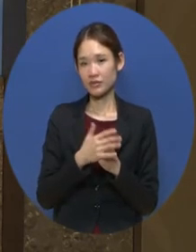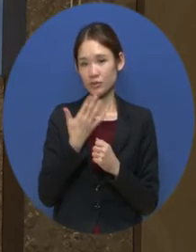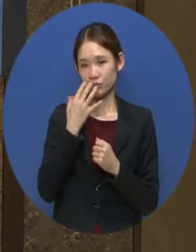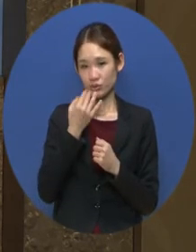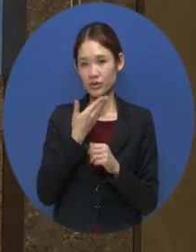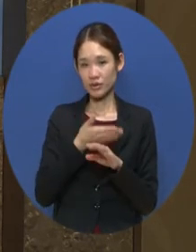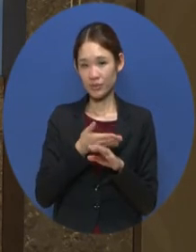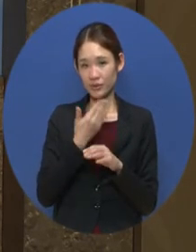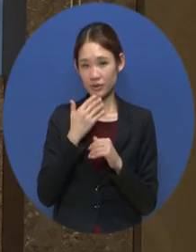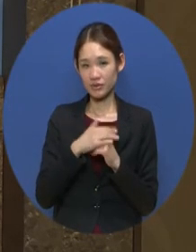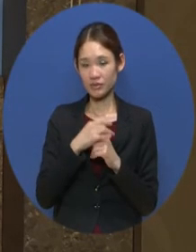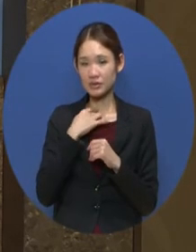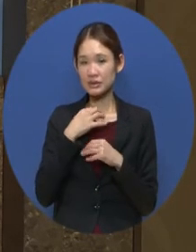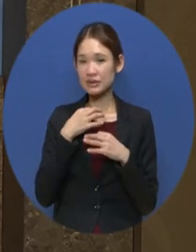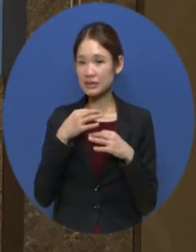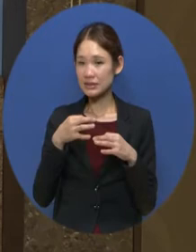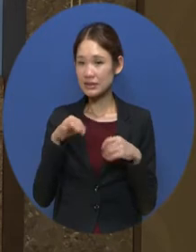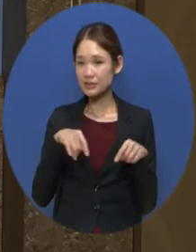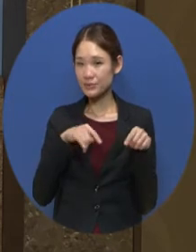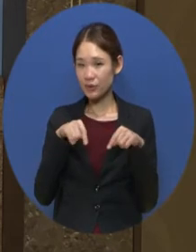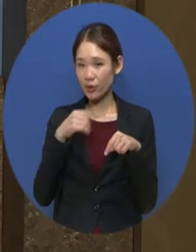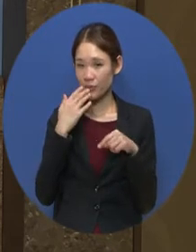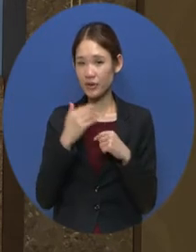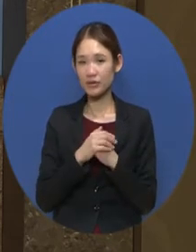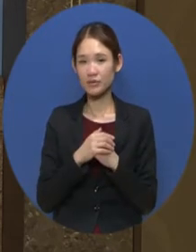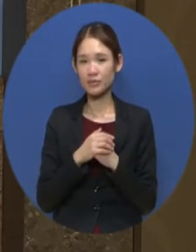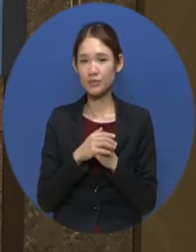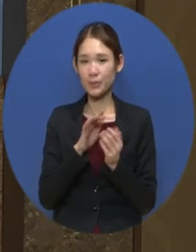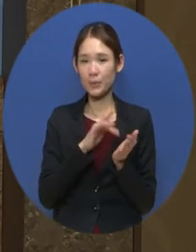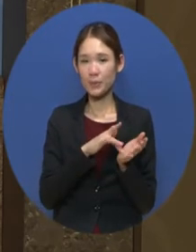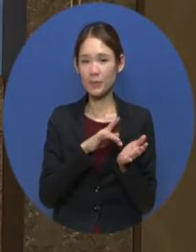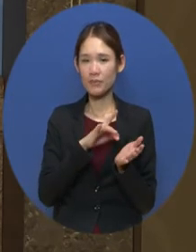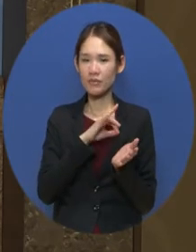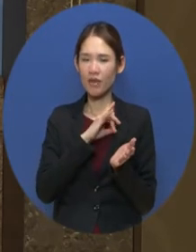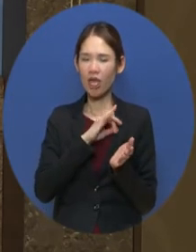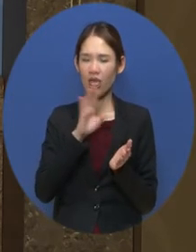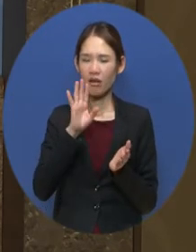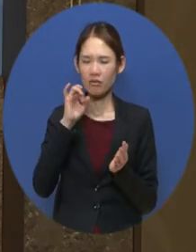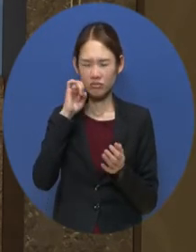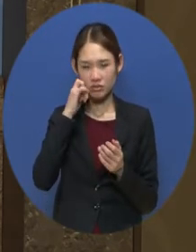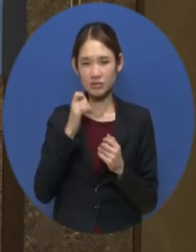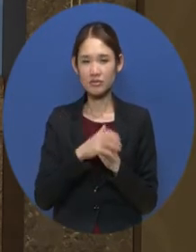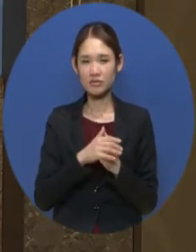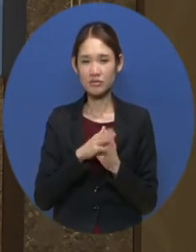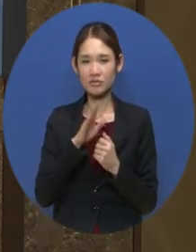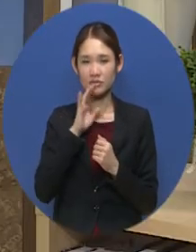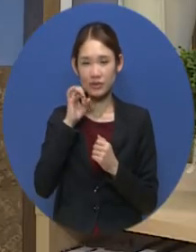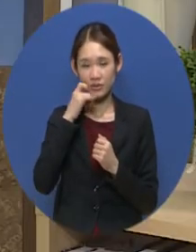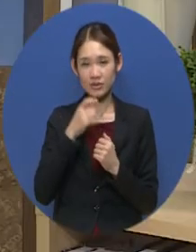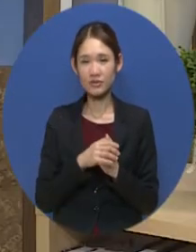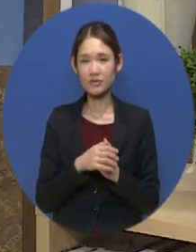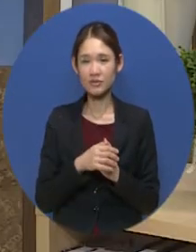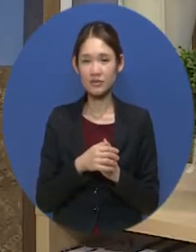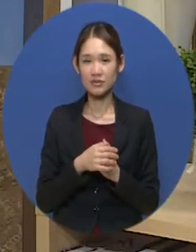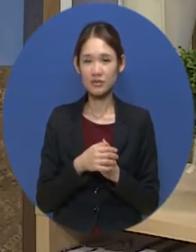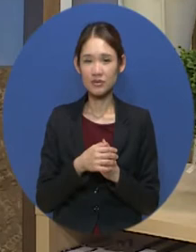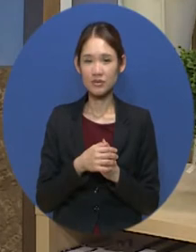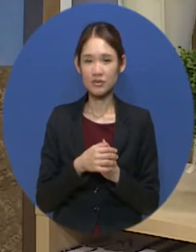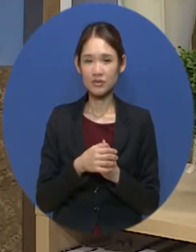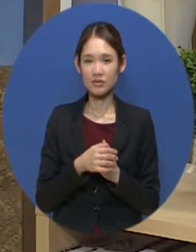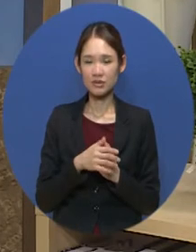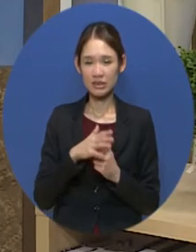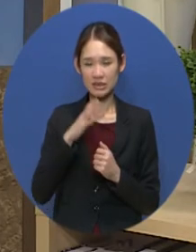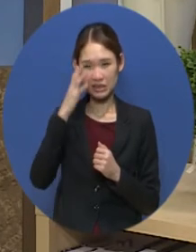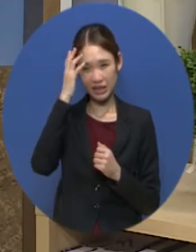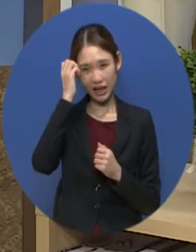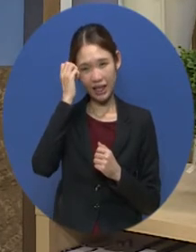가능하지만 음성으로도 되고 예, 근데 되고. 약 이름들이 어려워요. 사실 많이 어렵습니다. 예. 그리고 잘